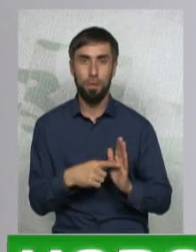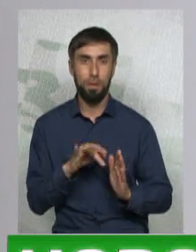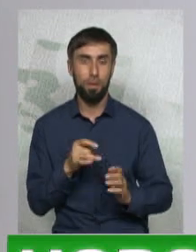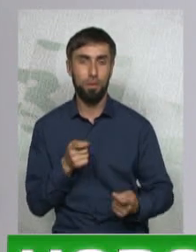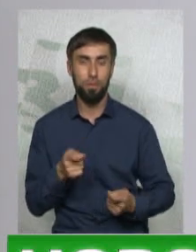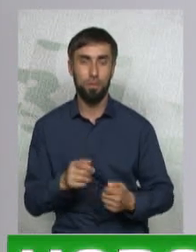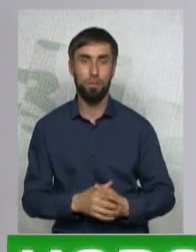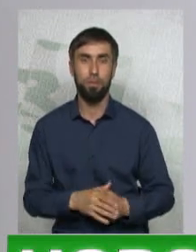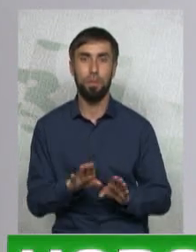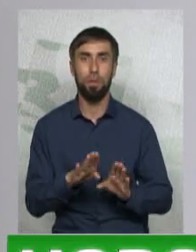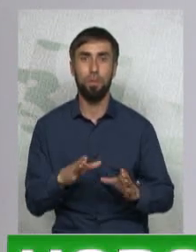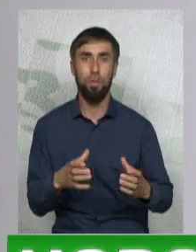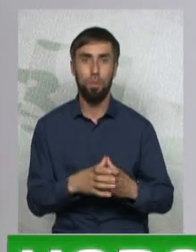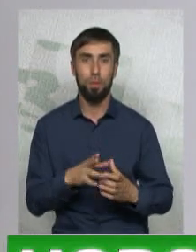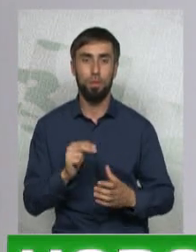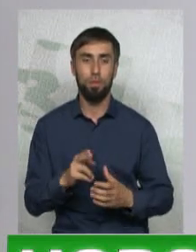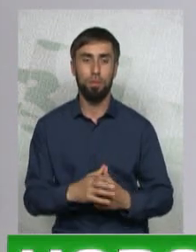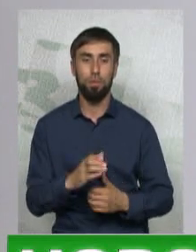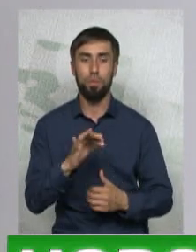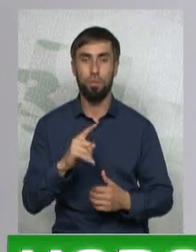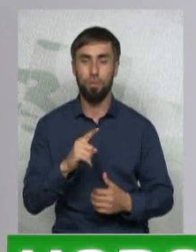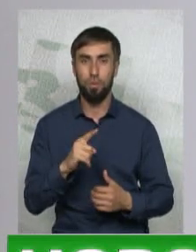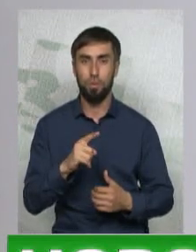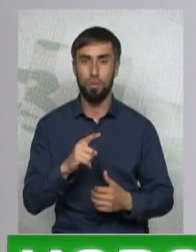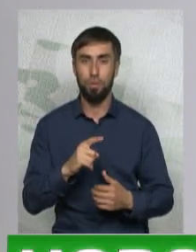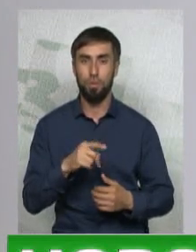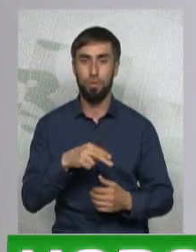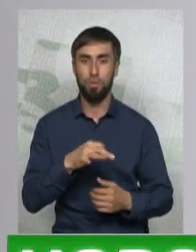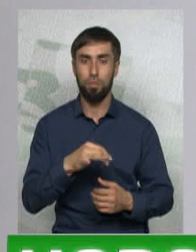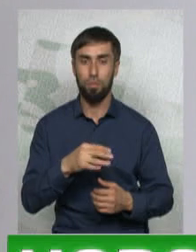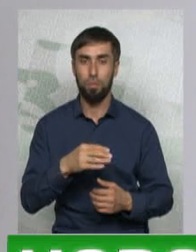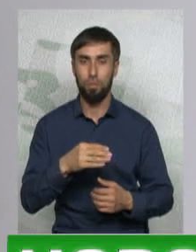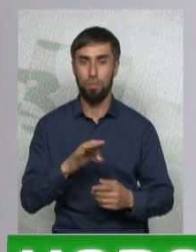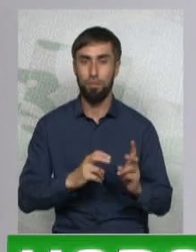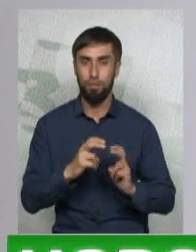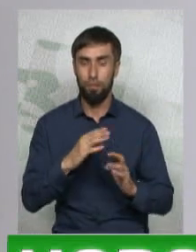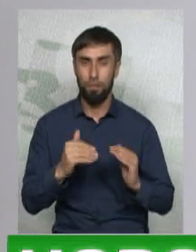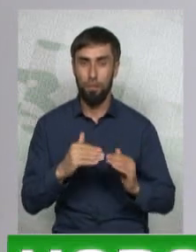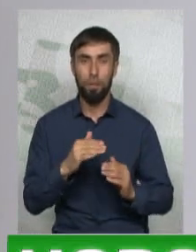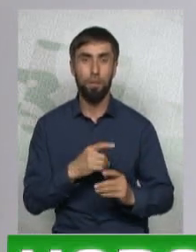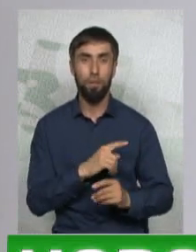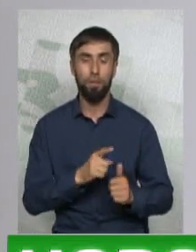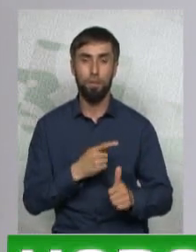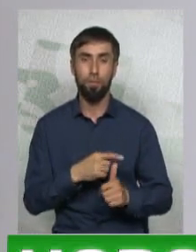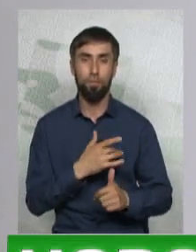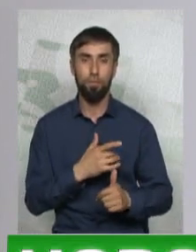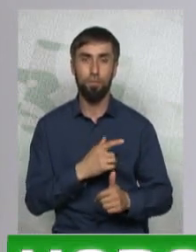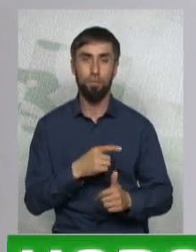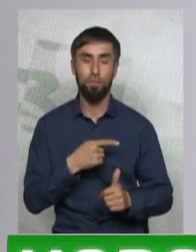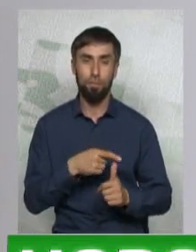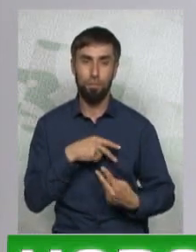регулировать. Такие образования, как Союз промышленников-предпринимателей, Торгово-промышленная палата, усилили работу по